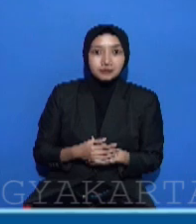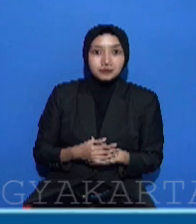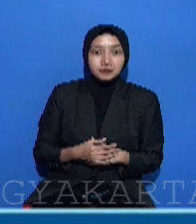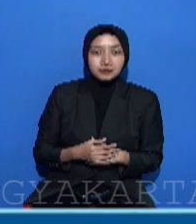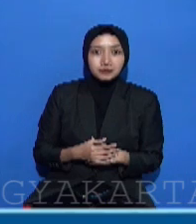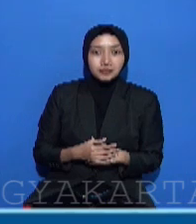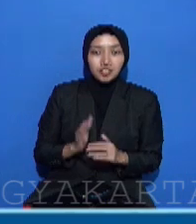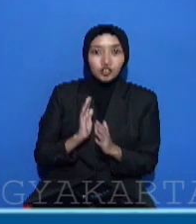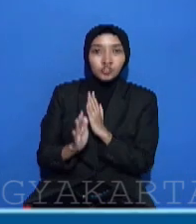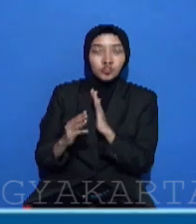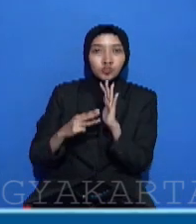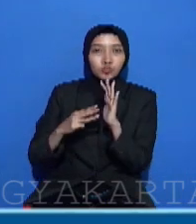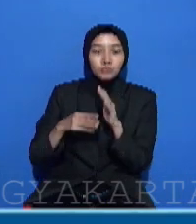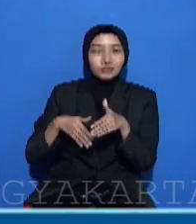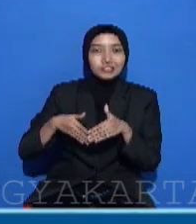menuju